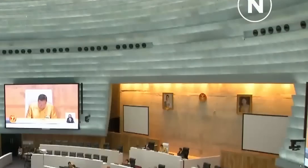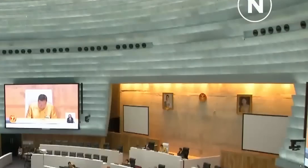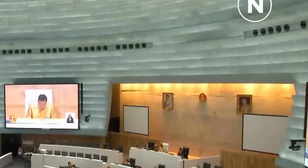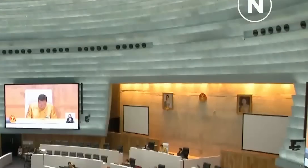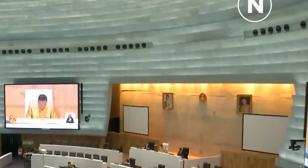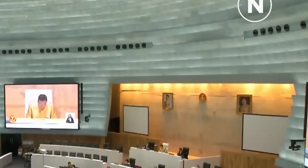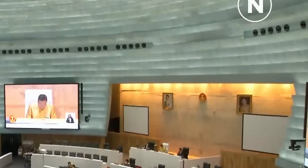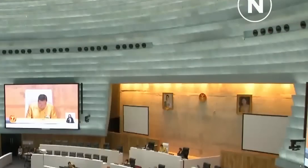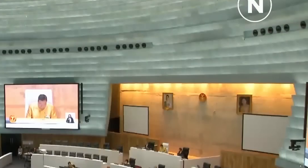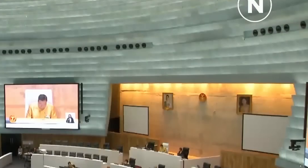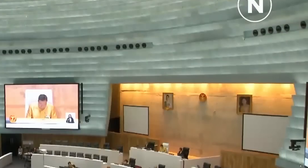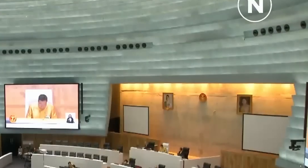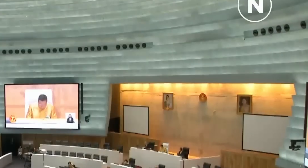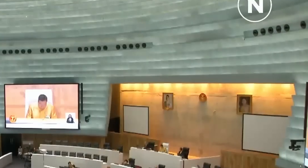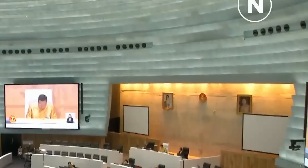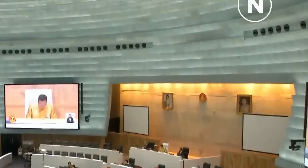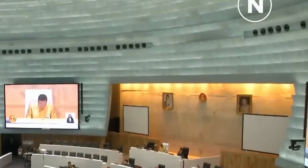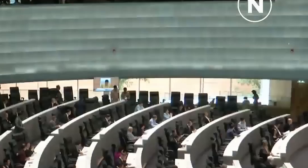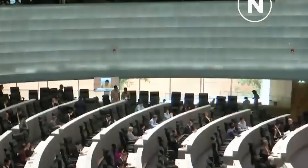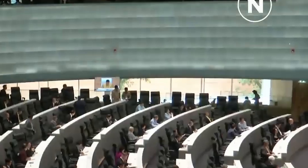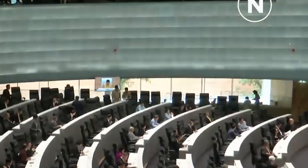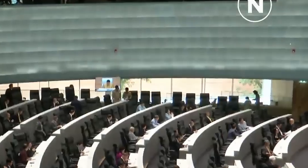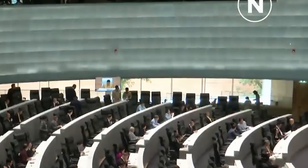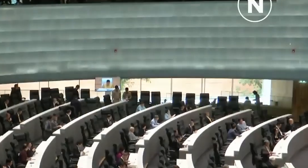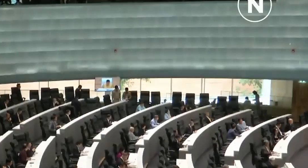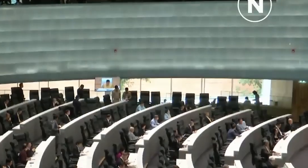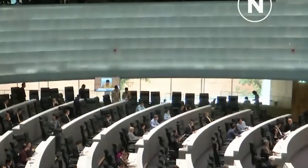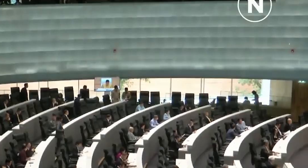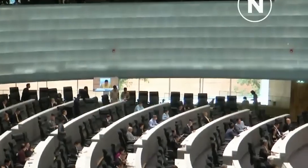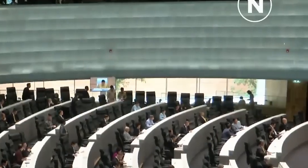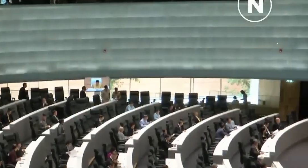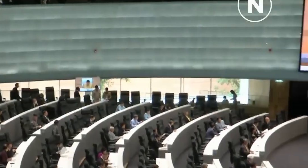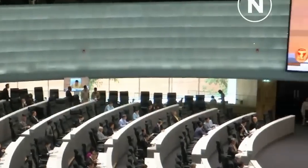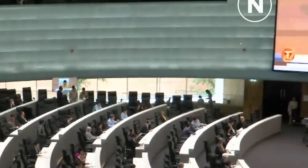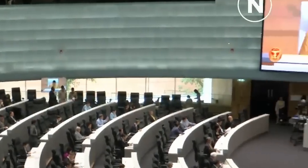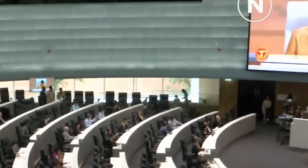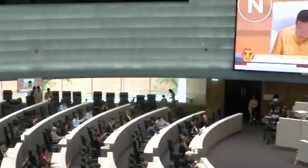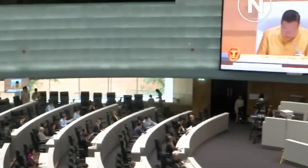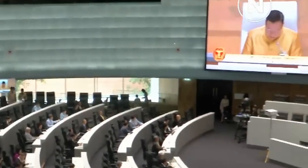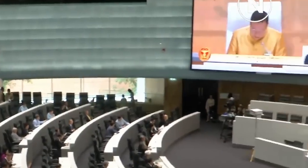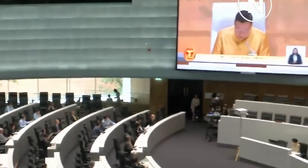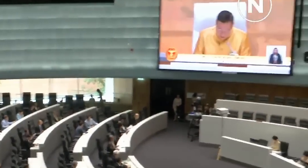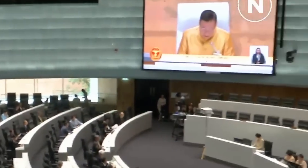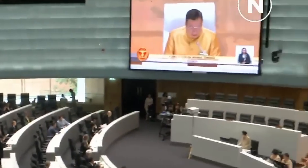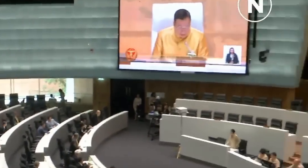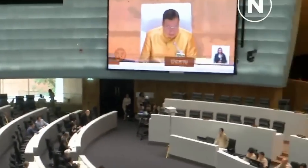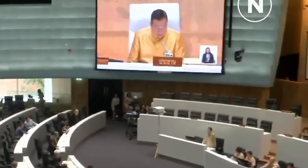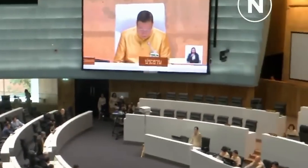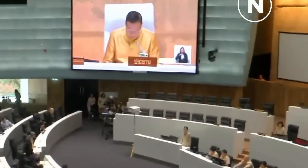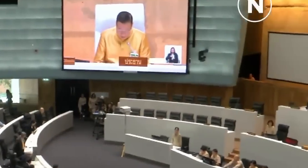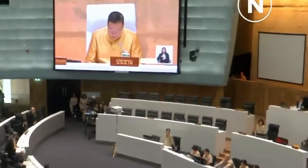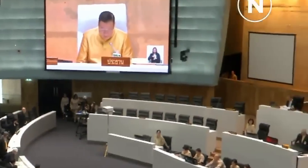มีสวที่โบสถ์ท่านหนึ่งนะครับแล้วก็